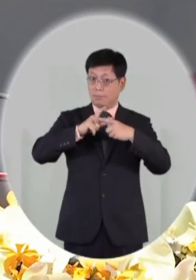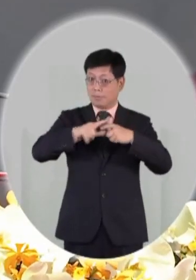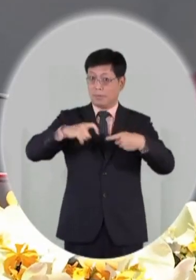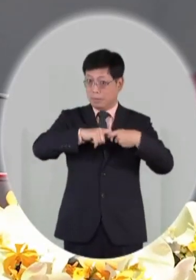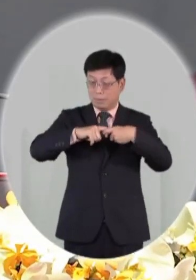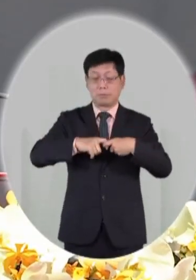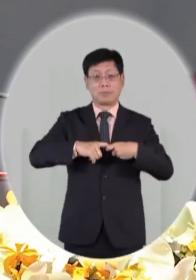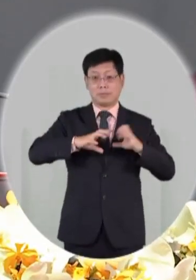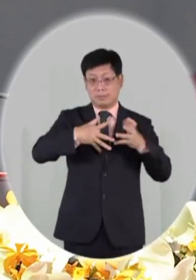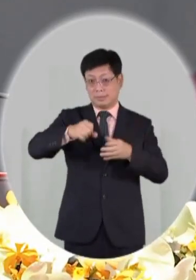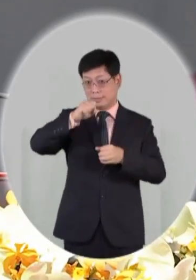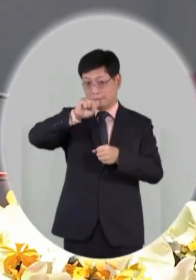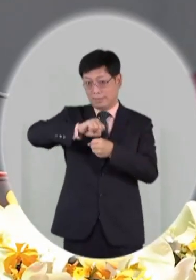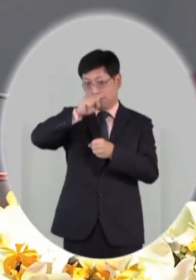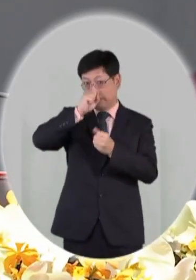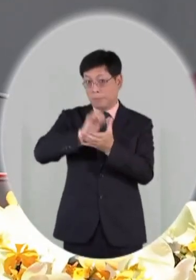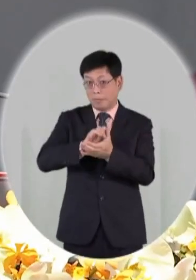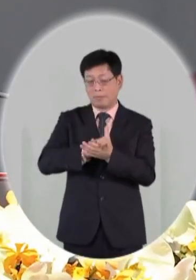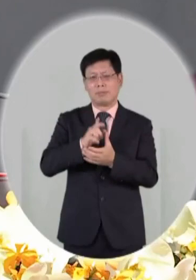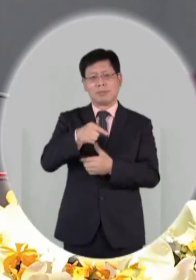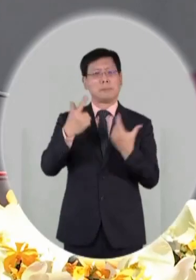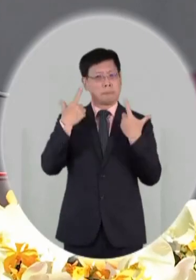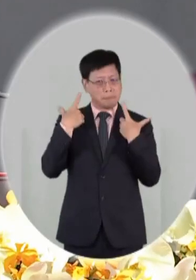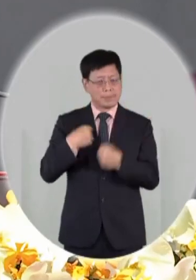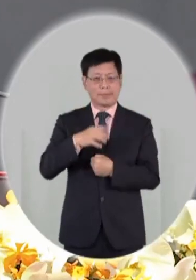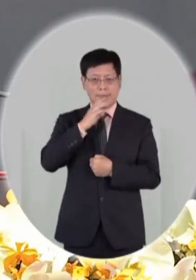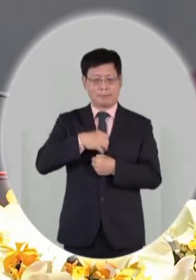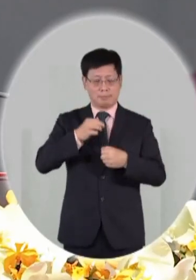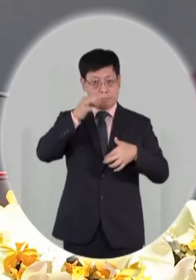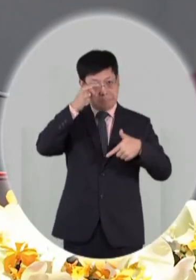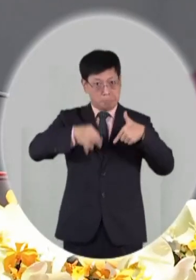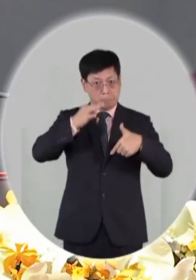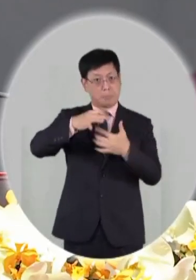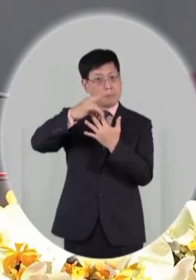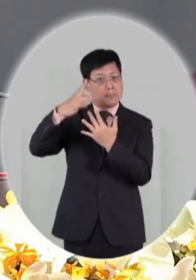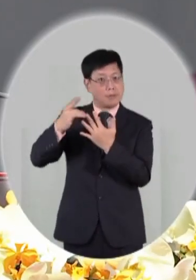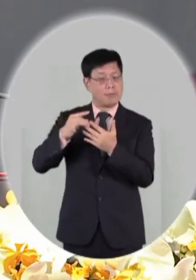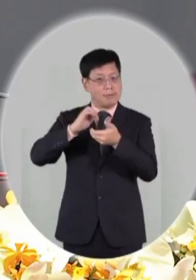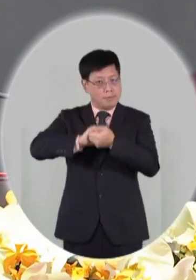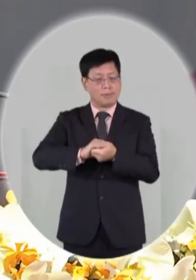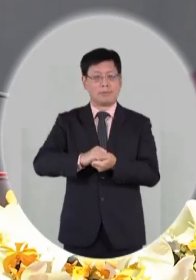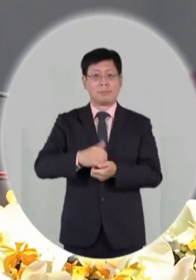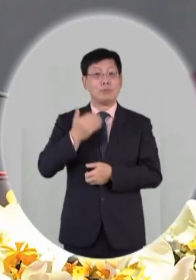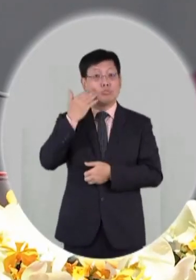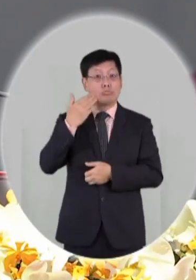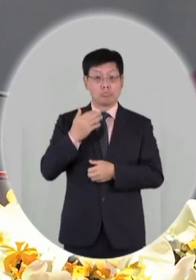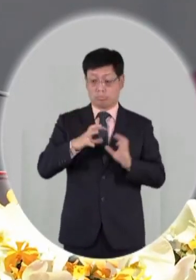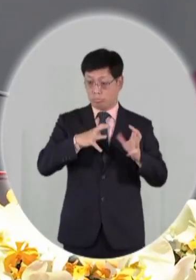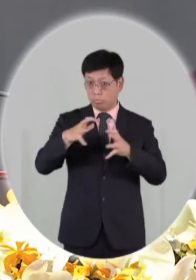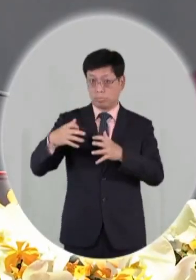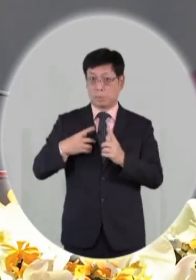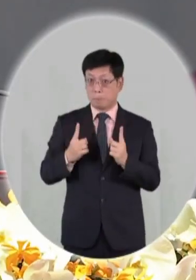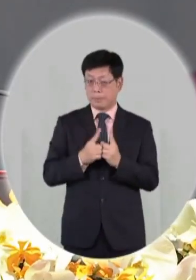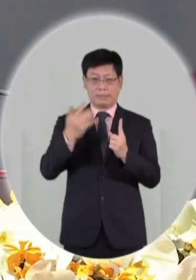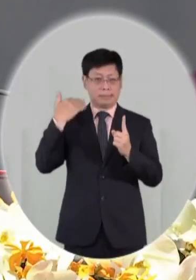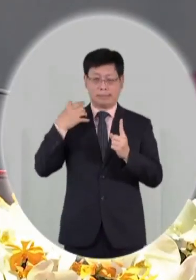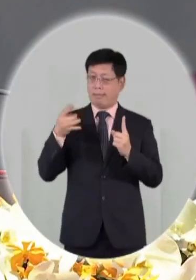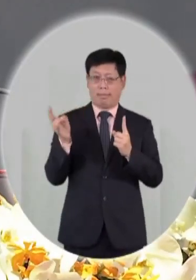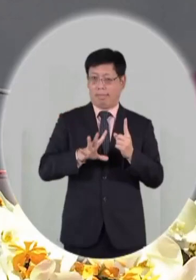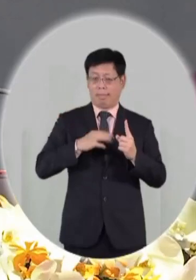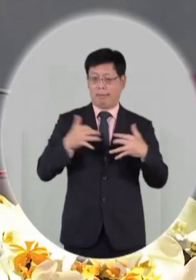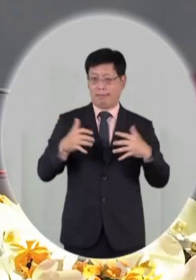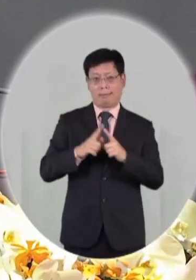世界加好友是一种价值的选择。当全世界面临前所未有的挑